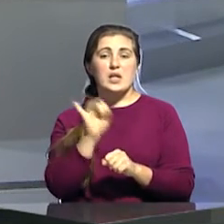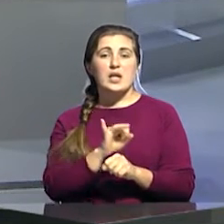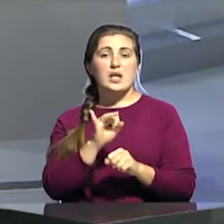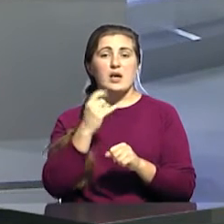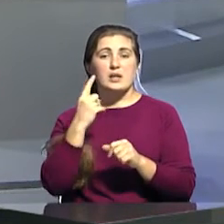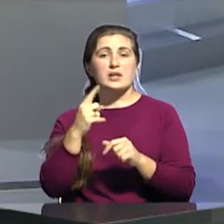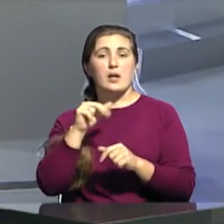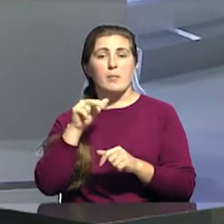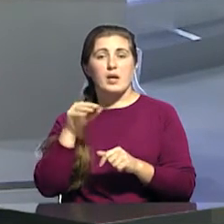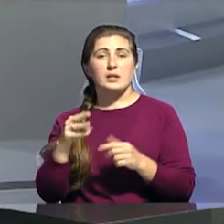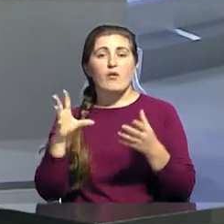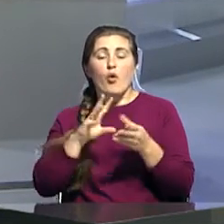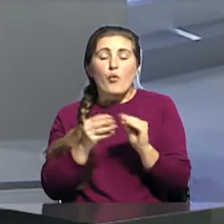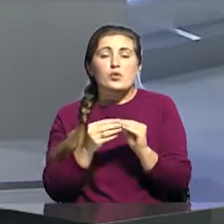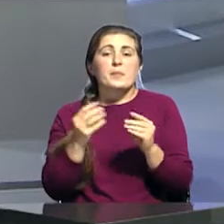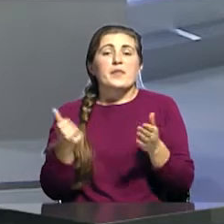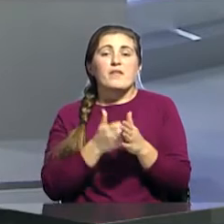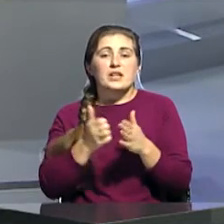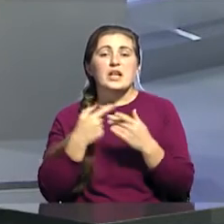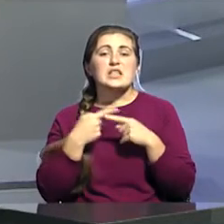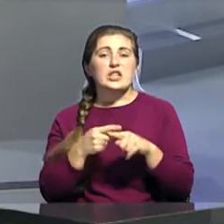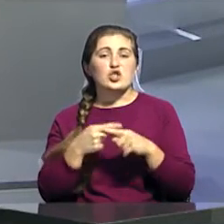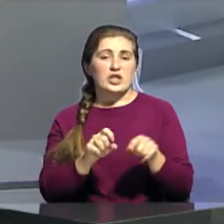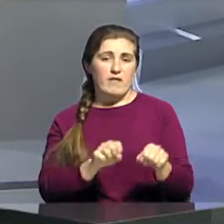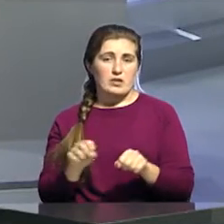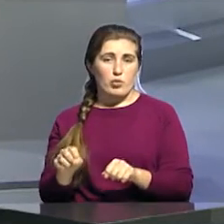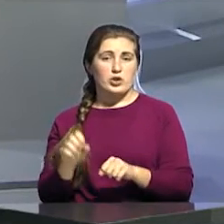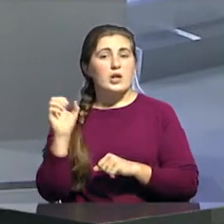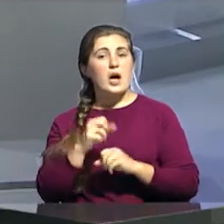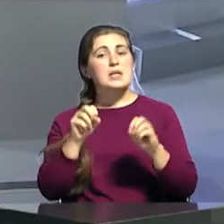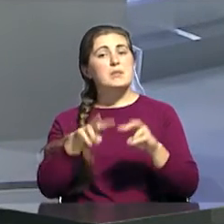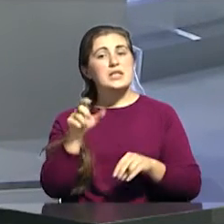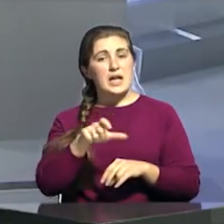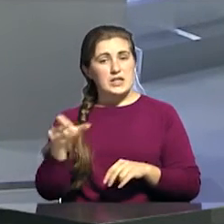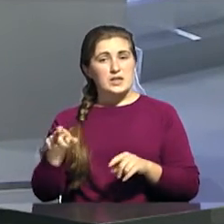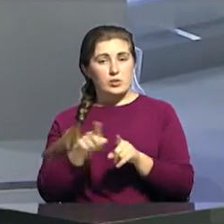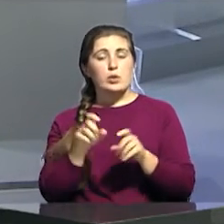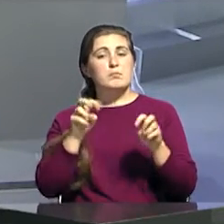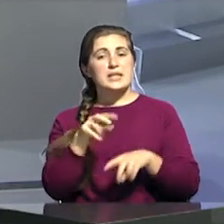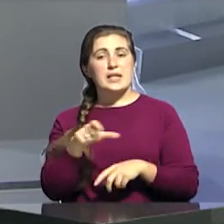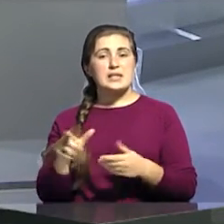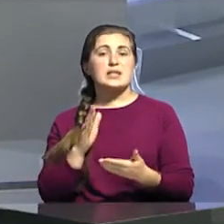дистанционной гамма-терапии. То есть не хватает технических возможностей? Технические возможности действительно. Специалисты, вот непосредственно специалисты человеческий